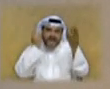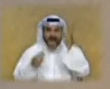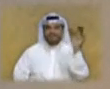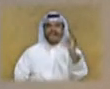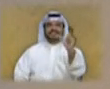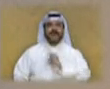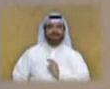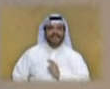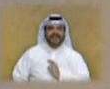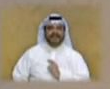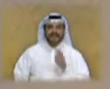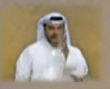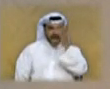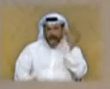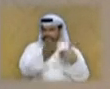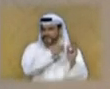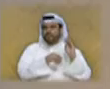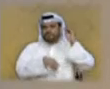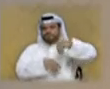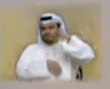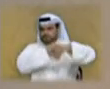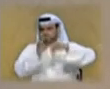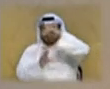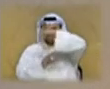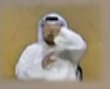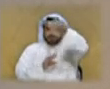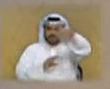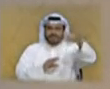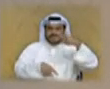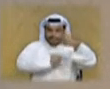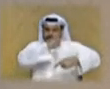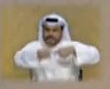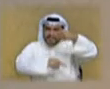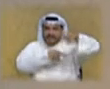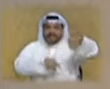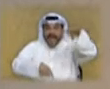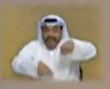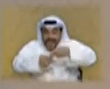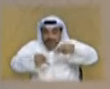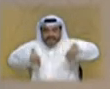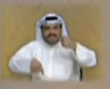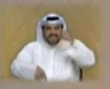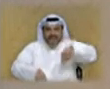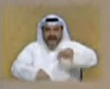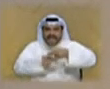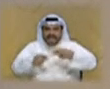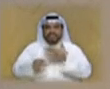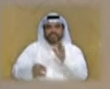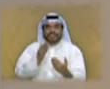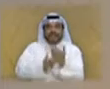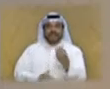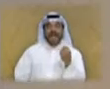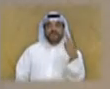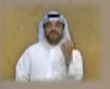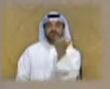وبما أيضا يتلائم ويتواكب مع من سبقنا من دول في تنظيم مثل